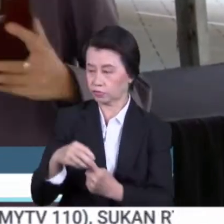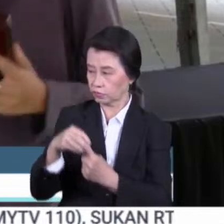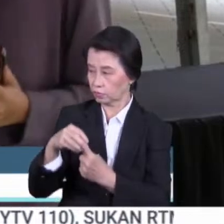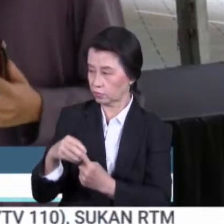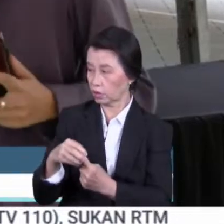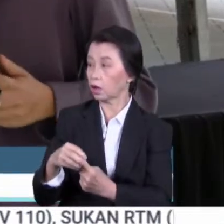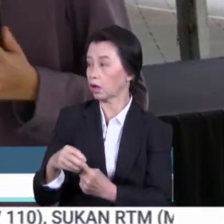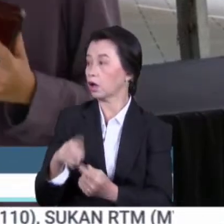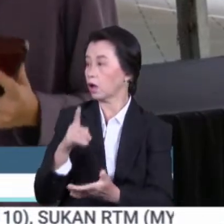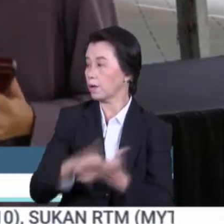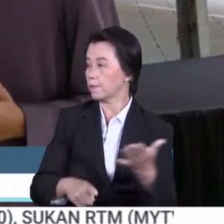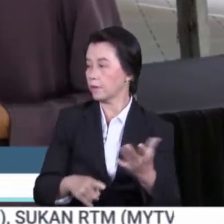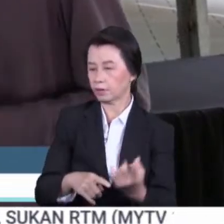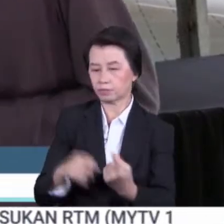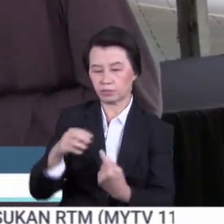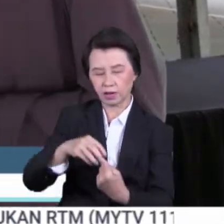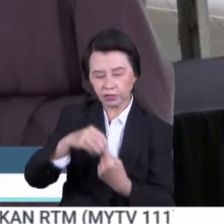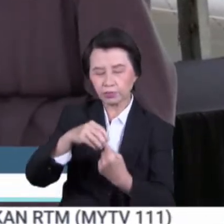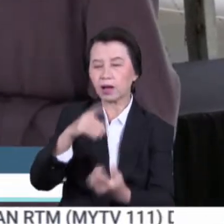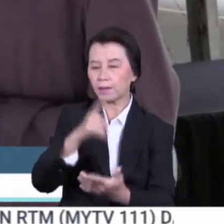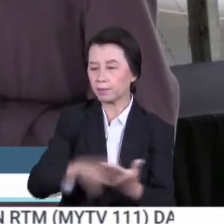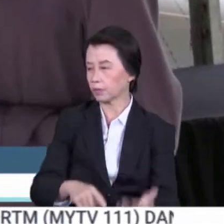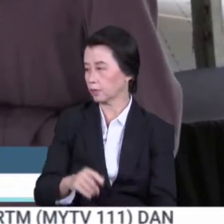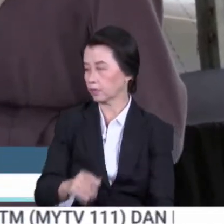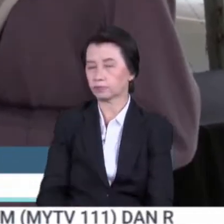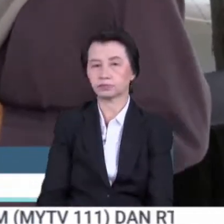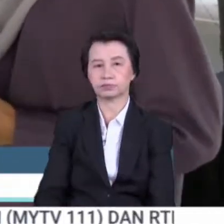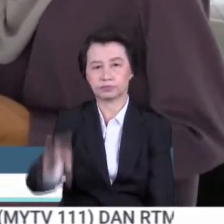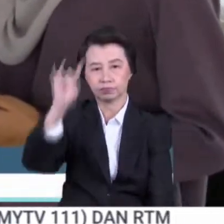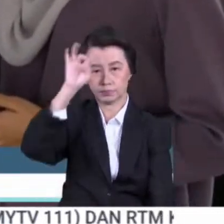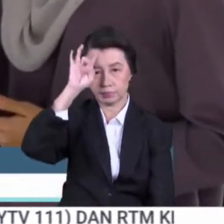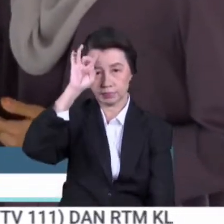akan disajikan kepada para pengunjung esok? InsyaAllah.